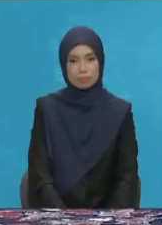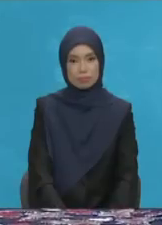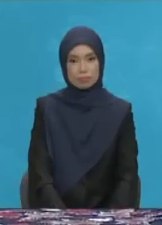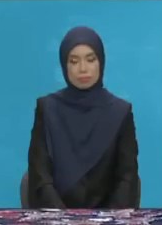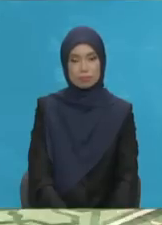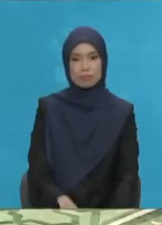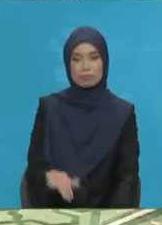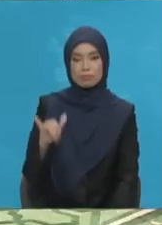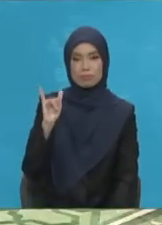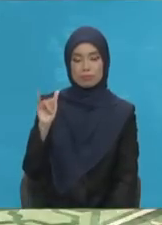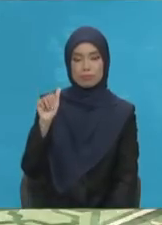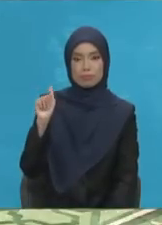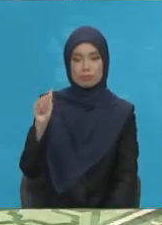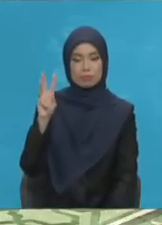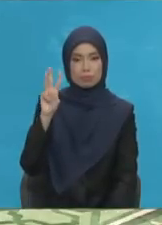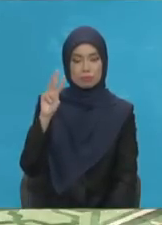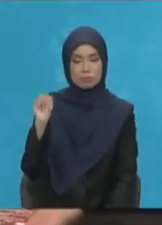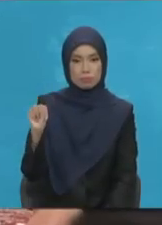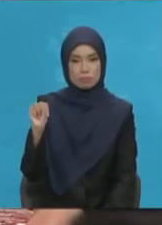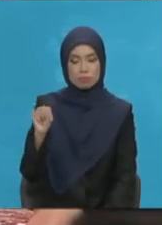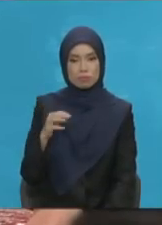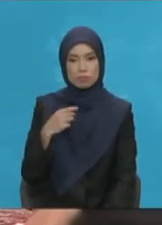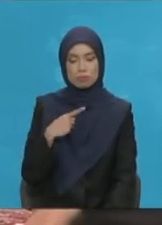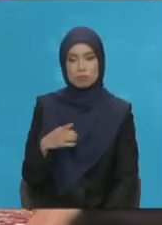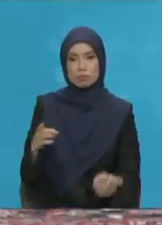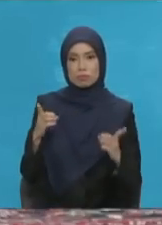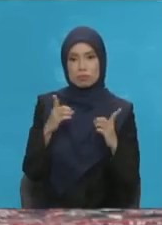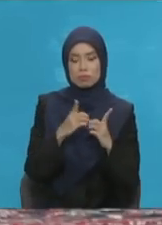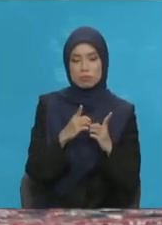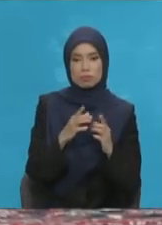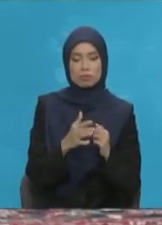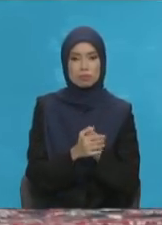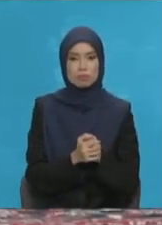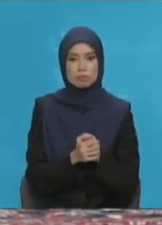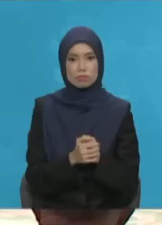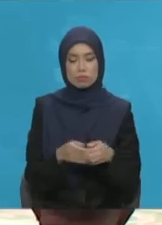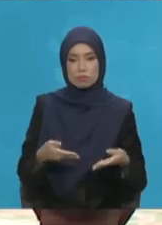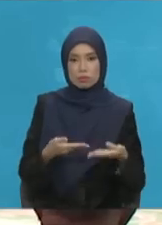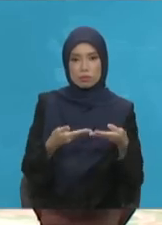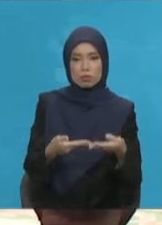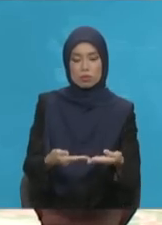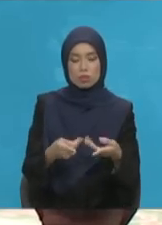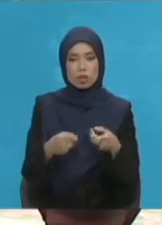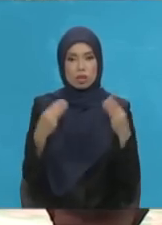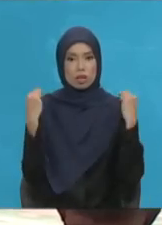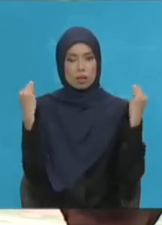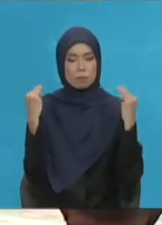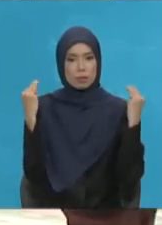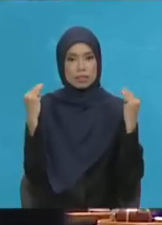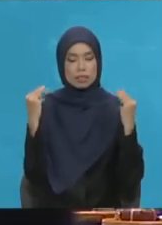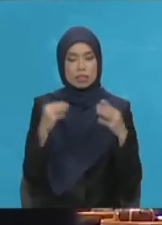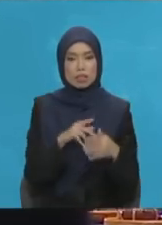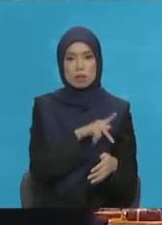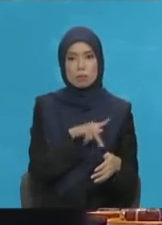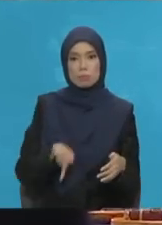yang amat Mulia Pangeran sang kemarin di Raja menjunjung anugraha dan seterusnya menyembahkan kehadapan majelis durian